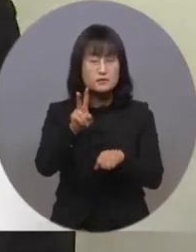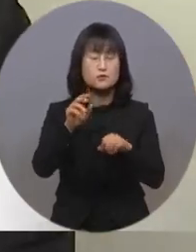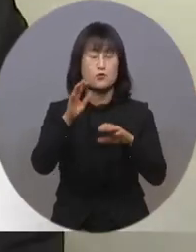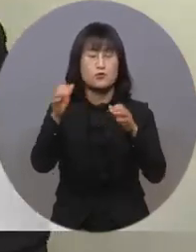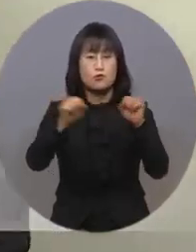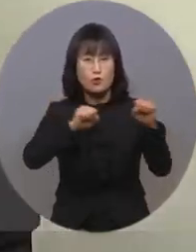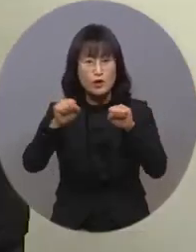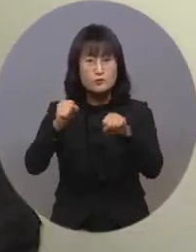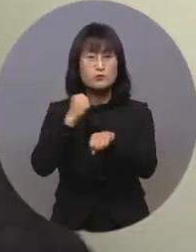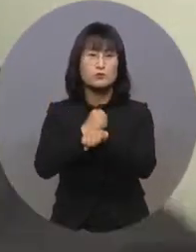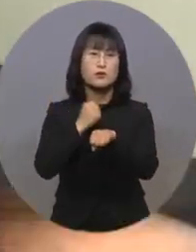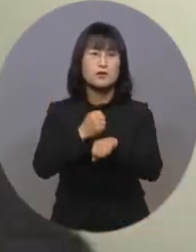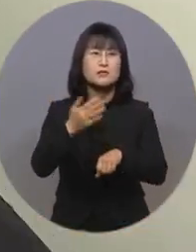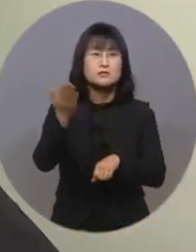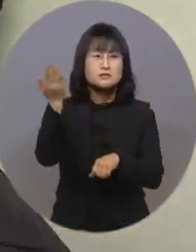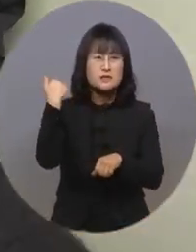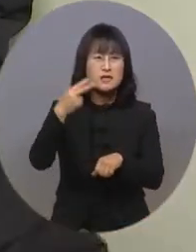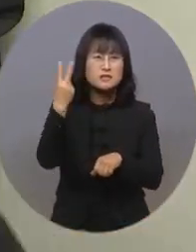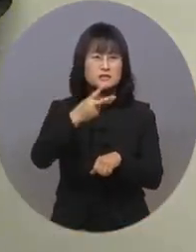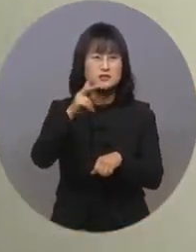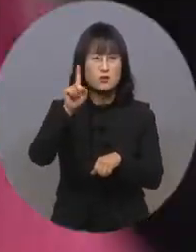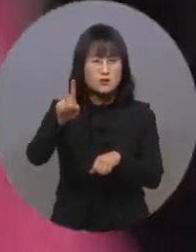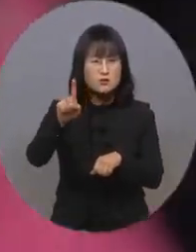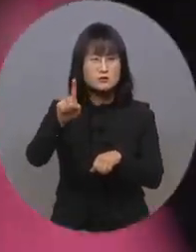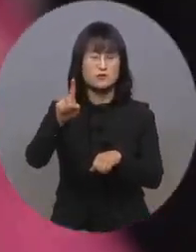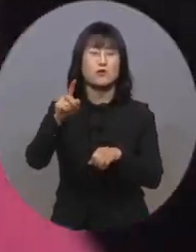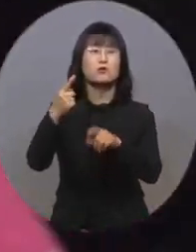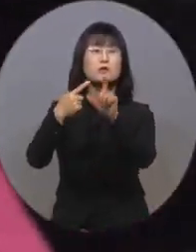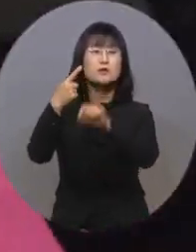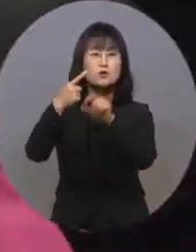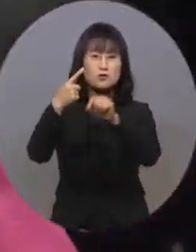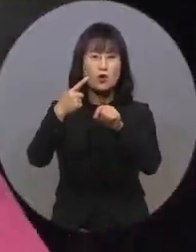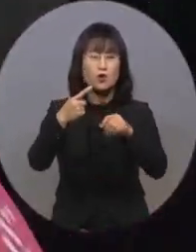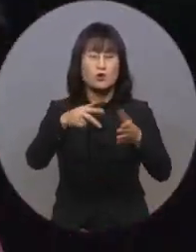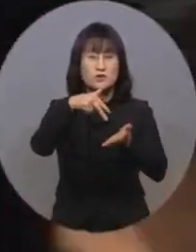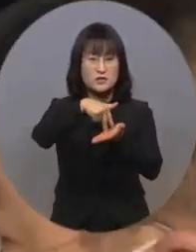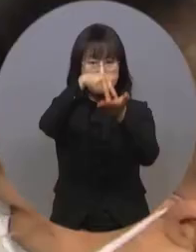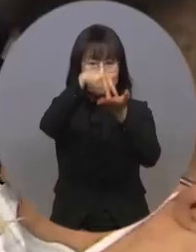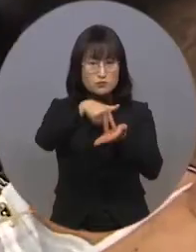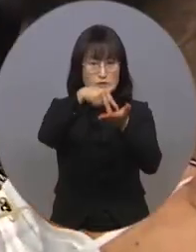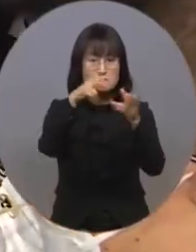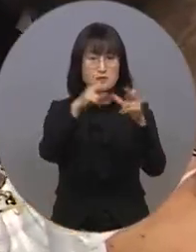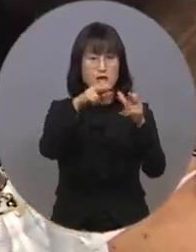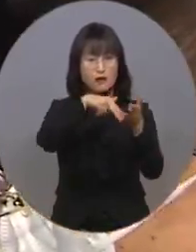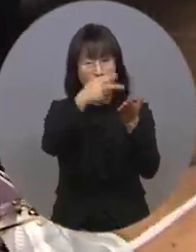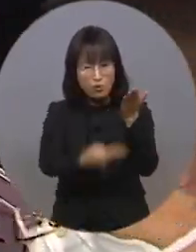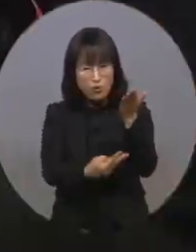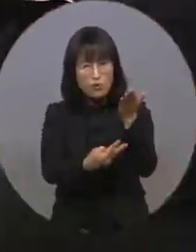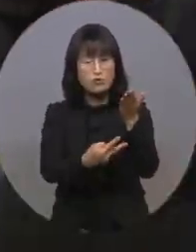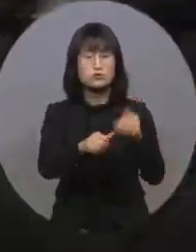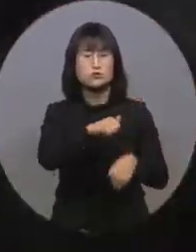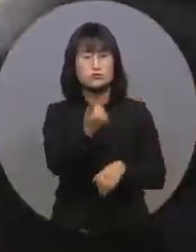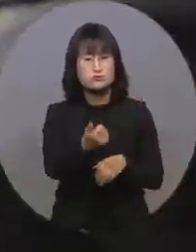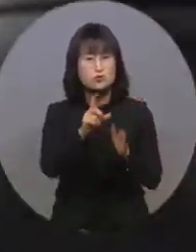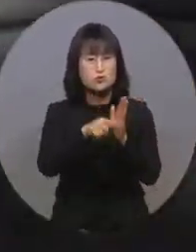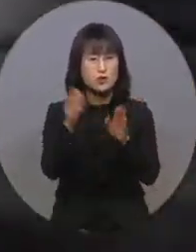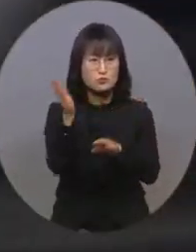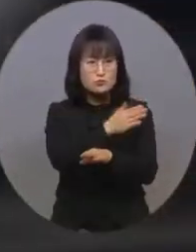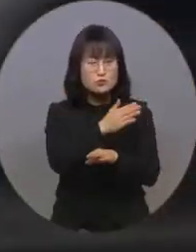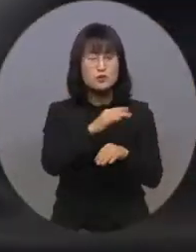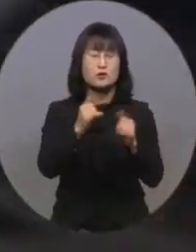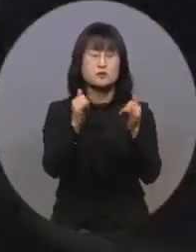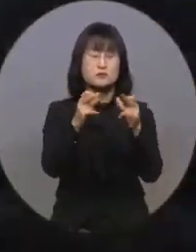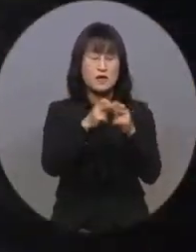지난 2001년 1월 전 장현은 지하철 리프트에서 장애인이 추락한 참사 이후로 장애인의 권리를 예산으로 반영할